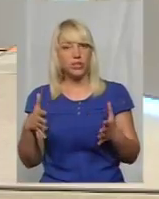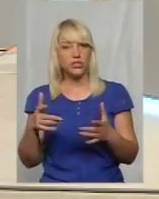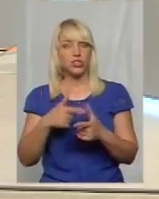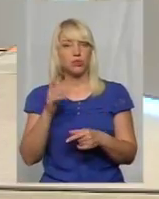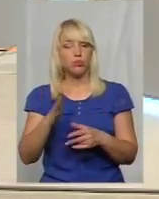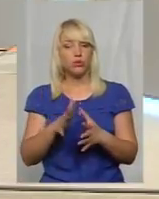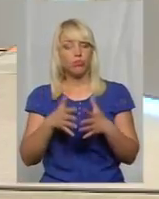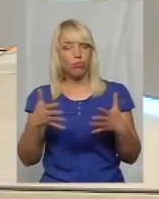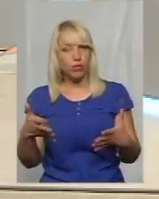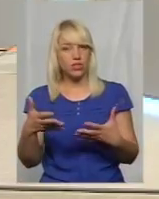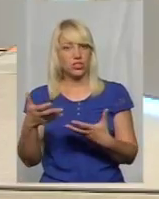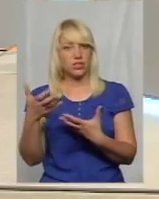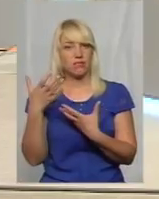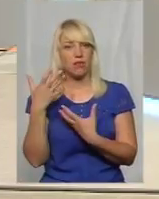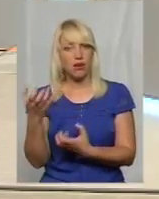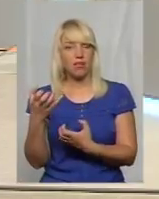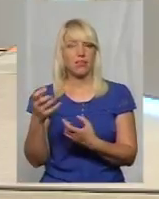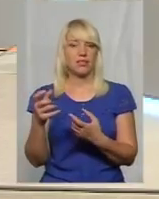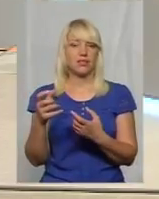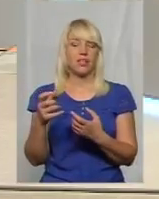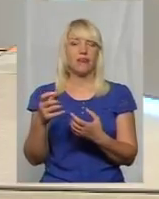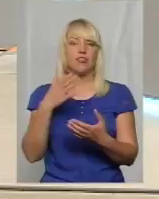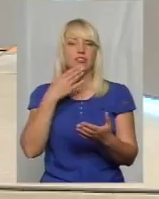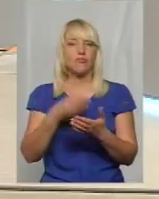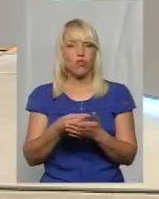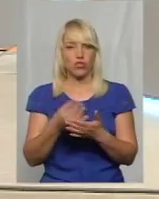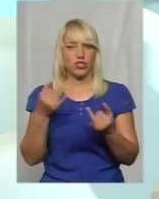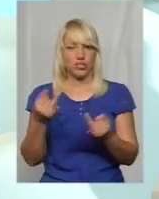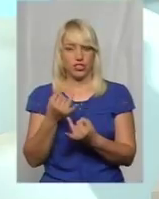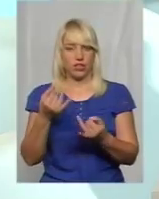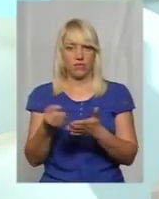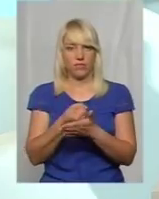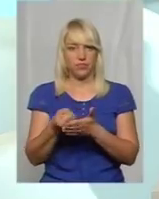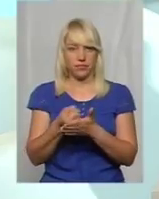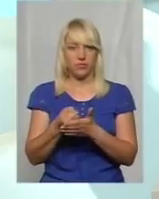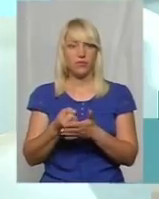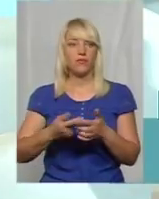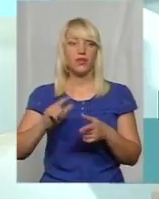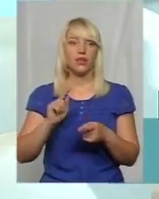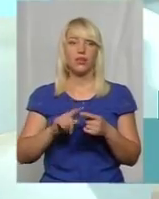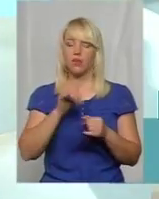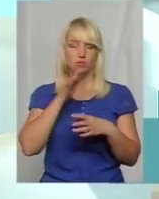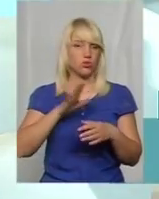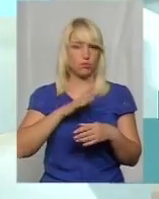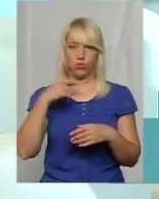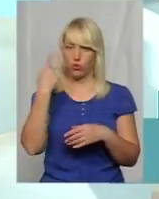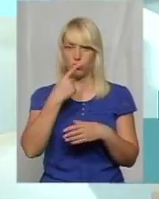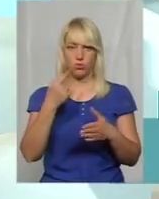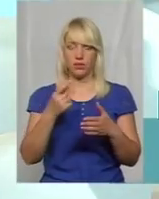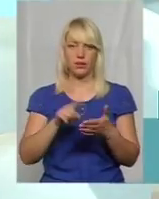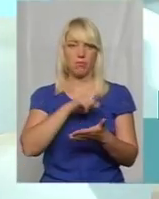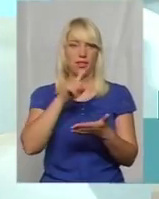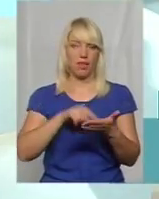буде більша схильність все ж таки лобіювати питання якісь особисті, більш ніж державницькі? Не може бути особисті питання над